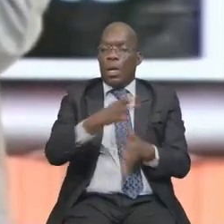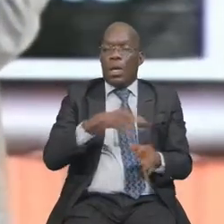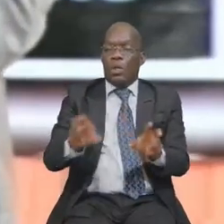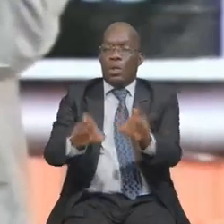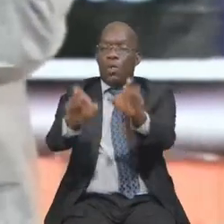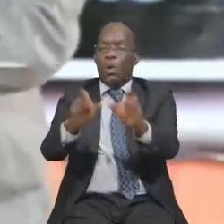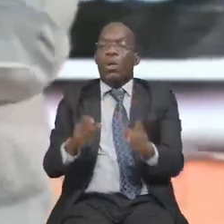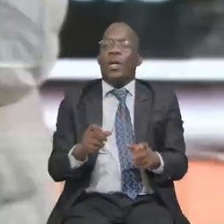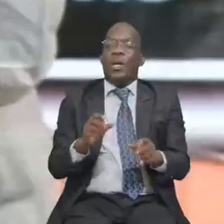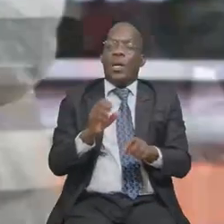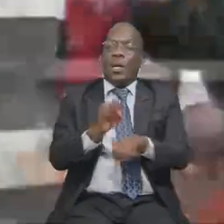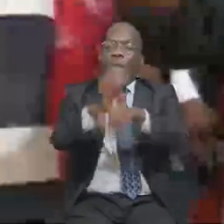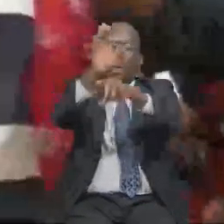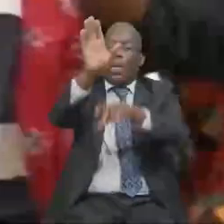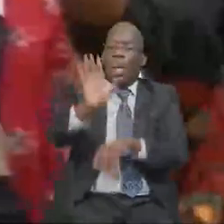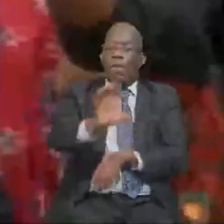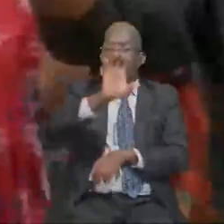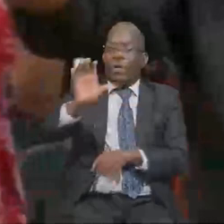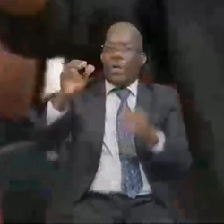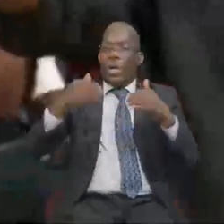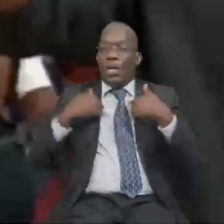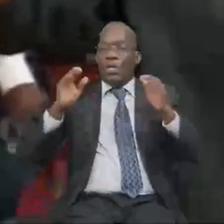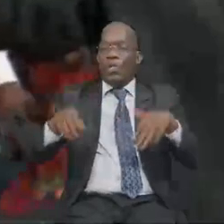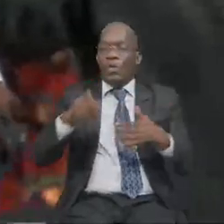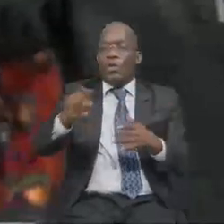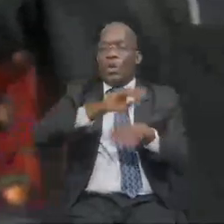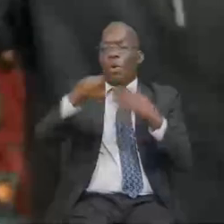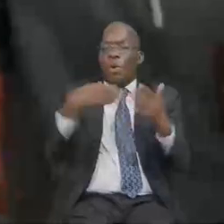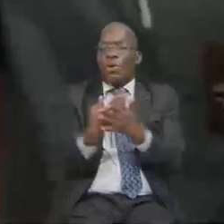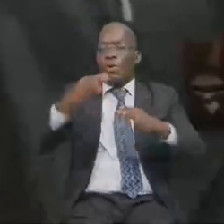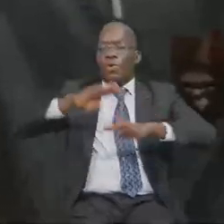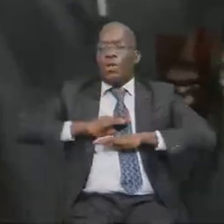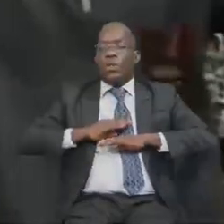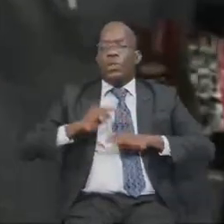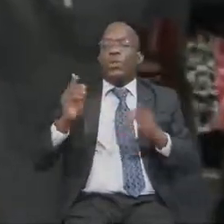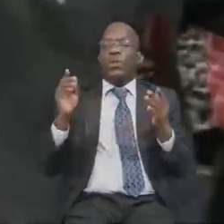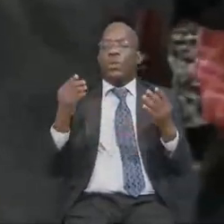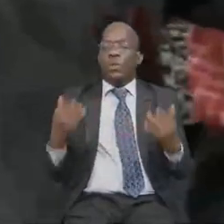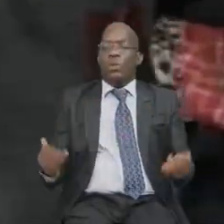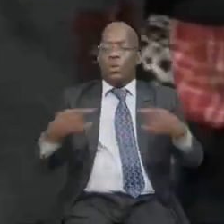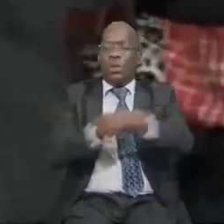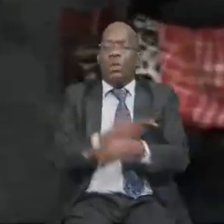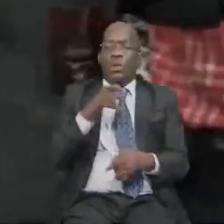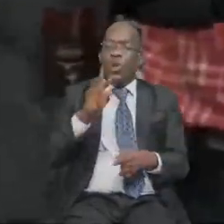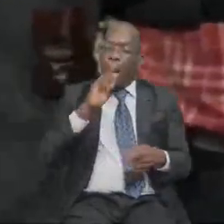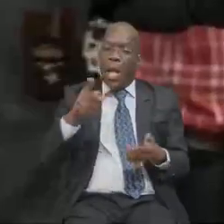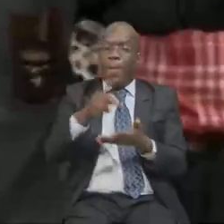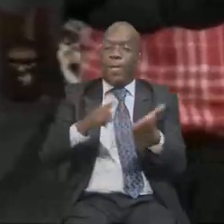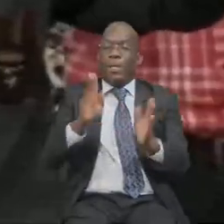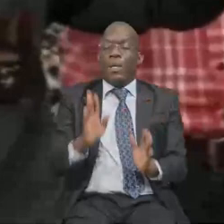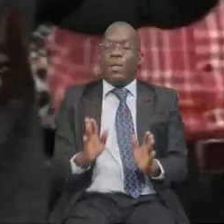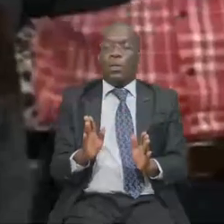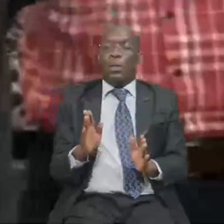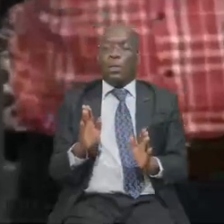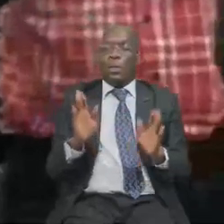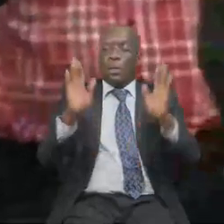toute suffisance pour chacun de nous aujourd'hui. Tu es participant. Où es-tu là-bas? Tu